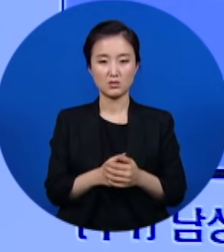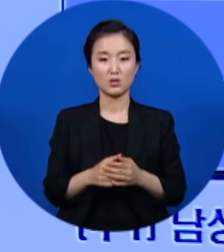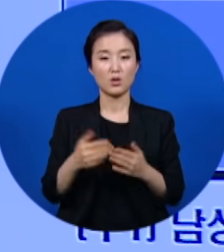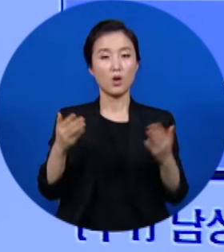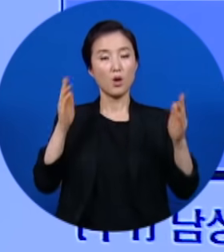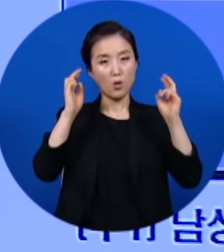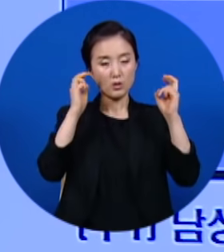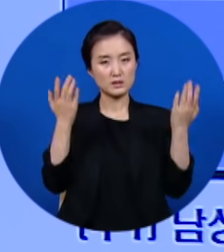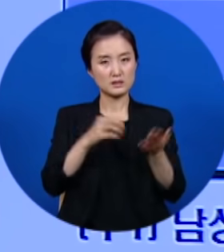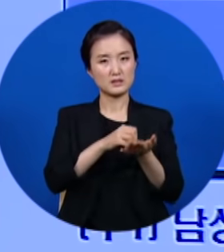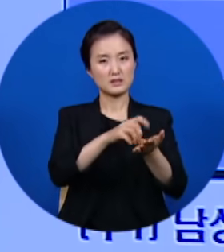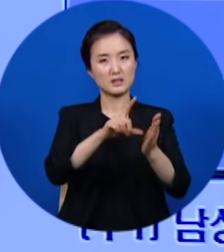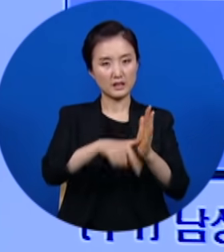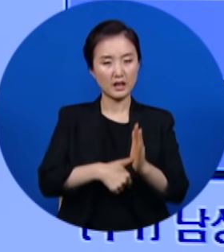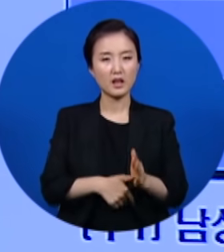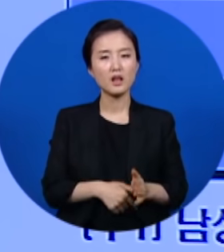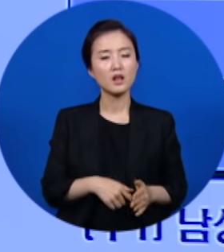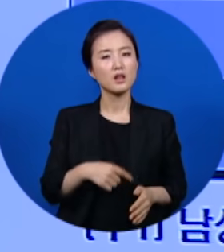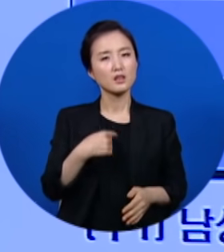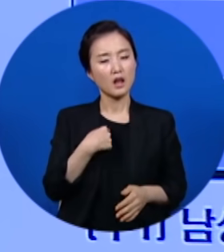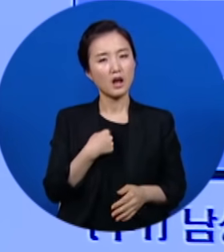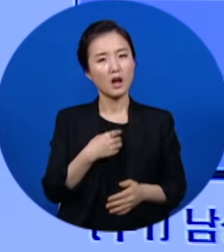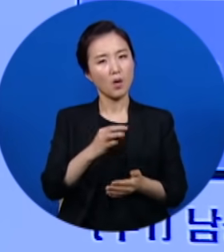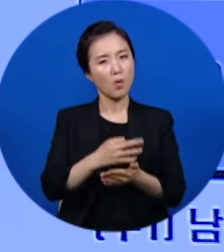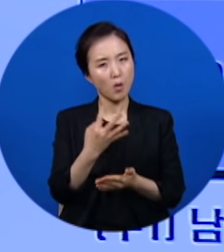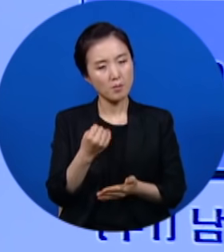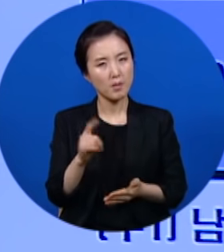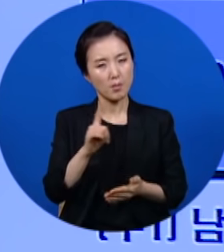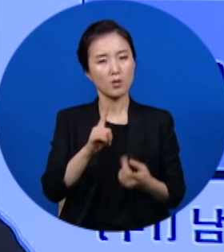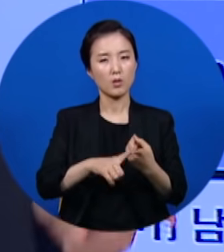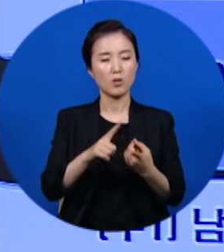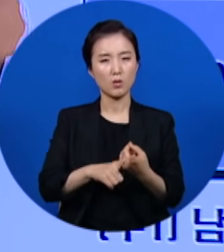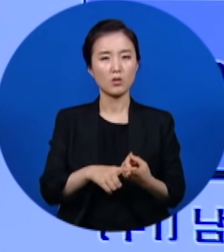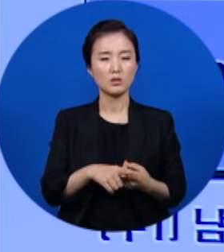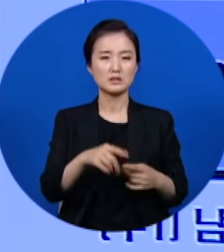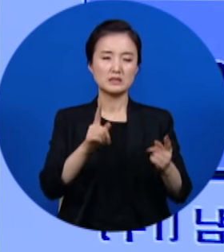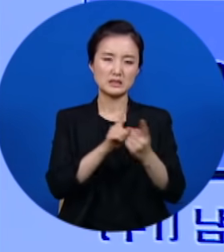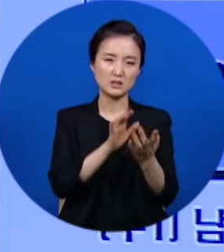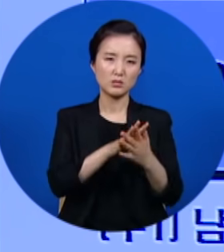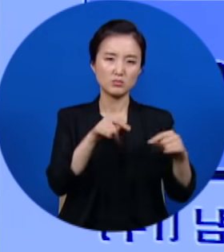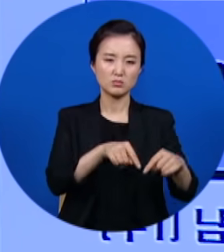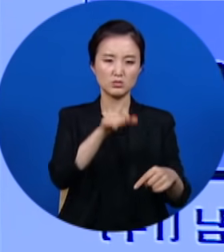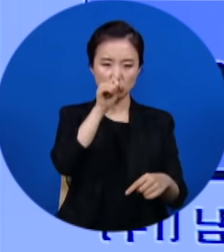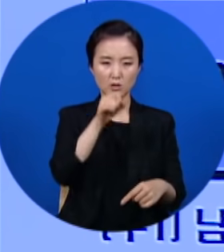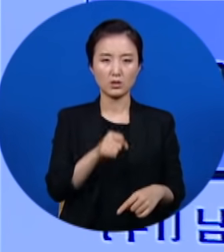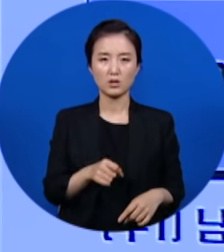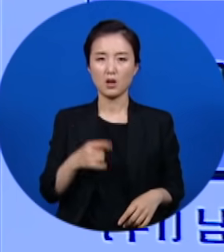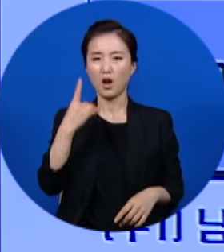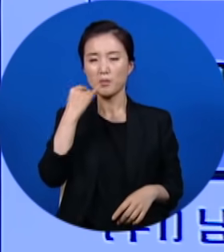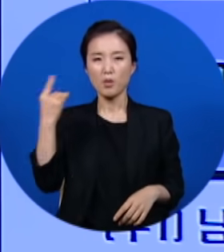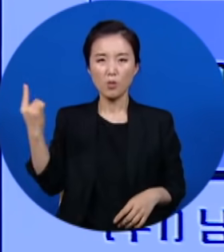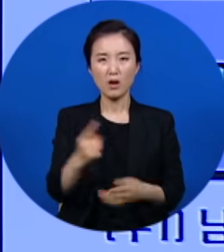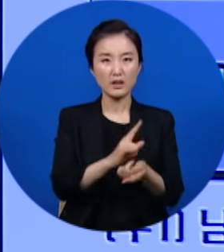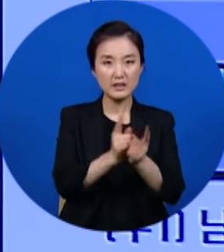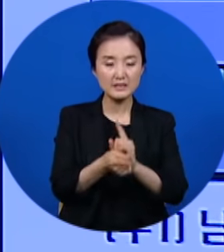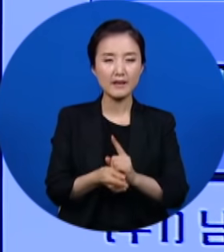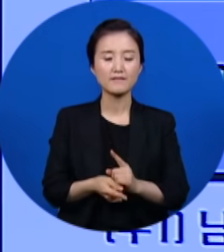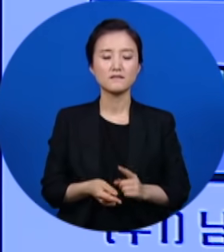엄마 데려가서 난리를 치는 거예요 제가 열 받아 가지고 그런 놈 도약 이름 조사 점수가 끗발이 열었어요